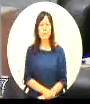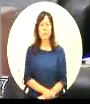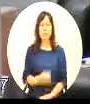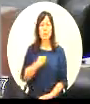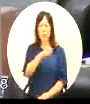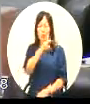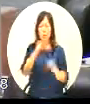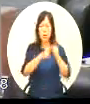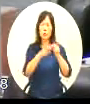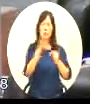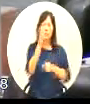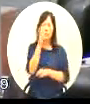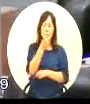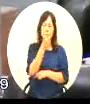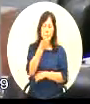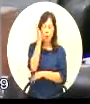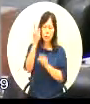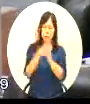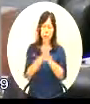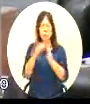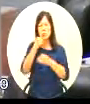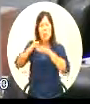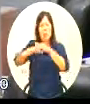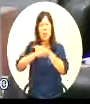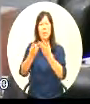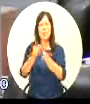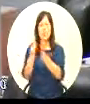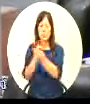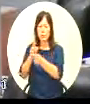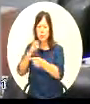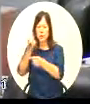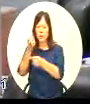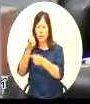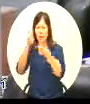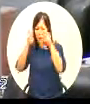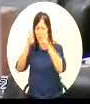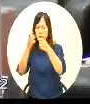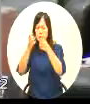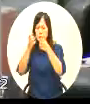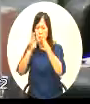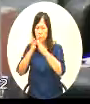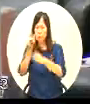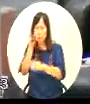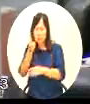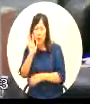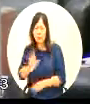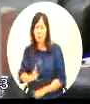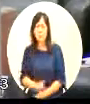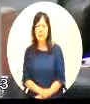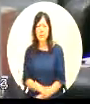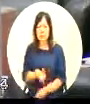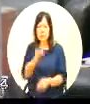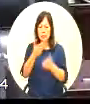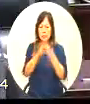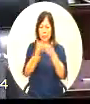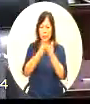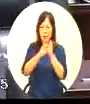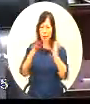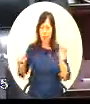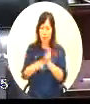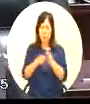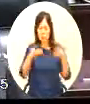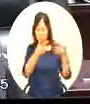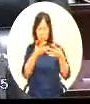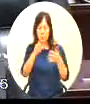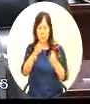中央的政府是如何不公平的对待我们高雄人。所以当时呢，我在上个会期的这个总质询的时间，